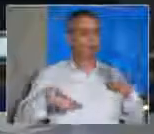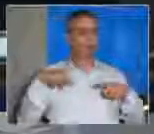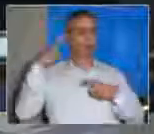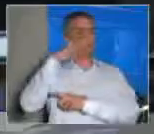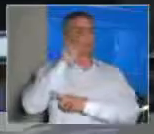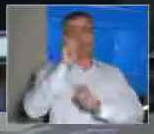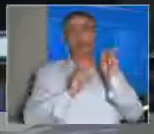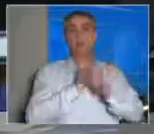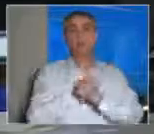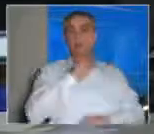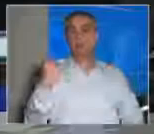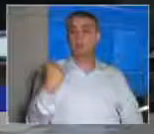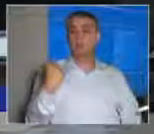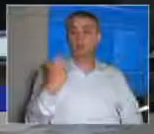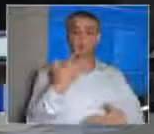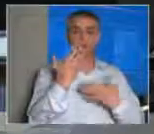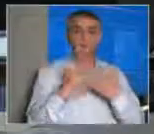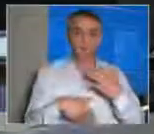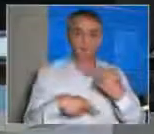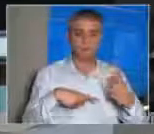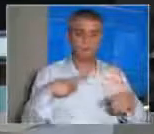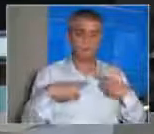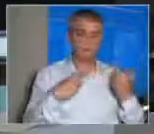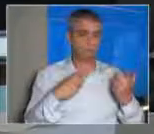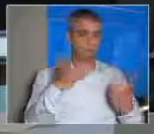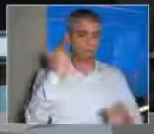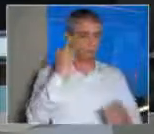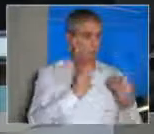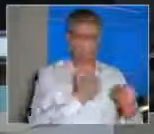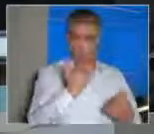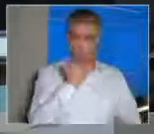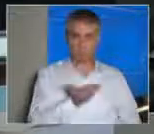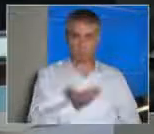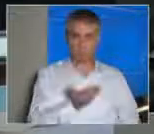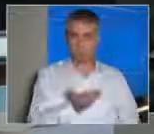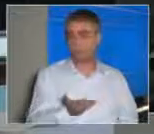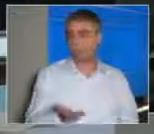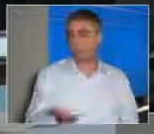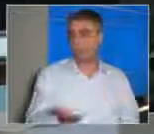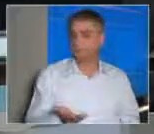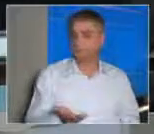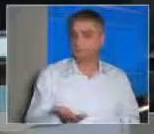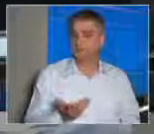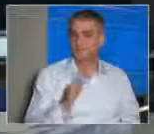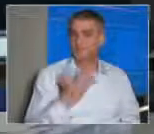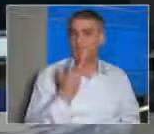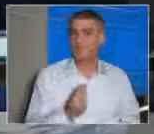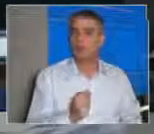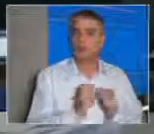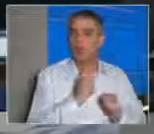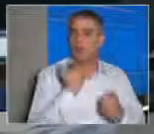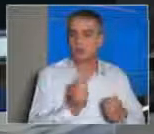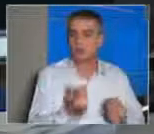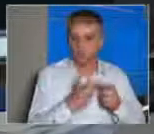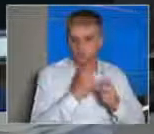על אנשי ימין. בסופו של דבר, הזכיחות הזאת, ההתנסות... דווקא בזמנו היה טוב, עכשיו לא טוב. לא, מה טוב או לא טוב